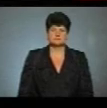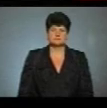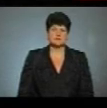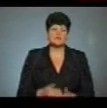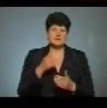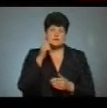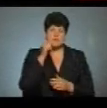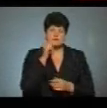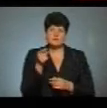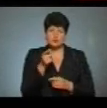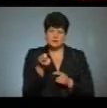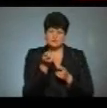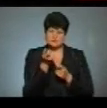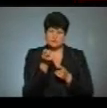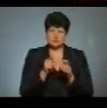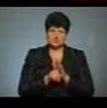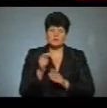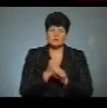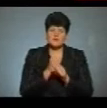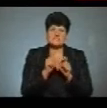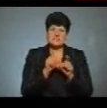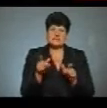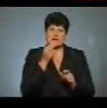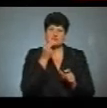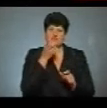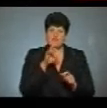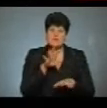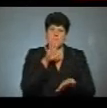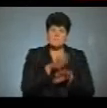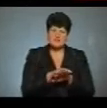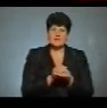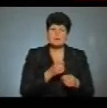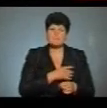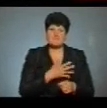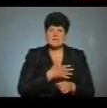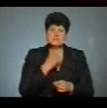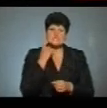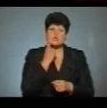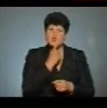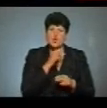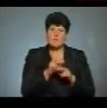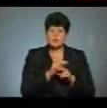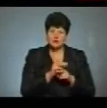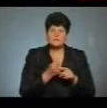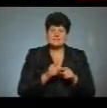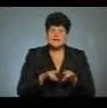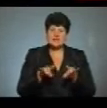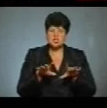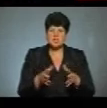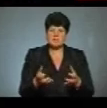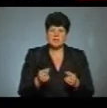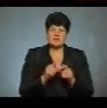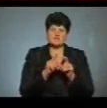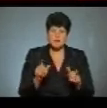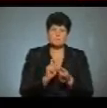Відзавтра у Тернополі частково запрацюють заклади харчування, банки і приватні стоматології. Таке рішення прийняв міський штаб для боротьби з коронавірусом.